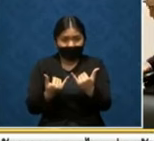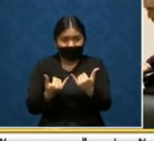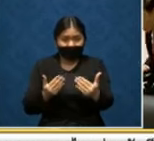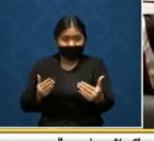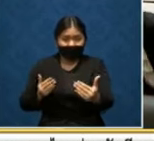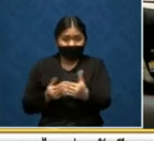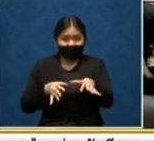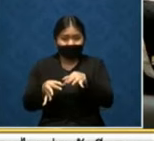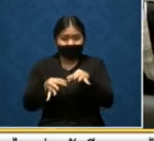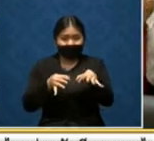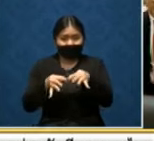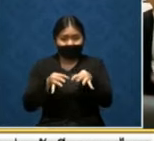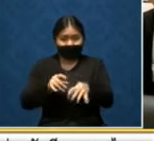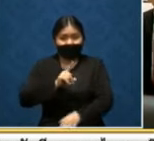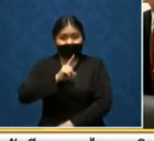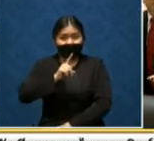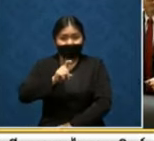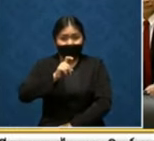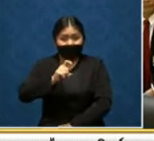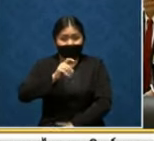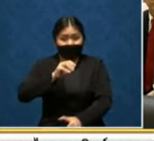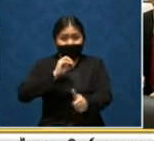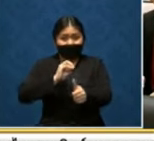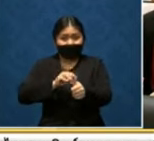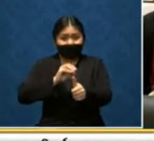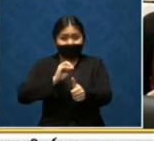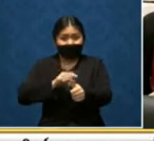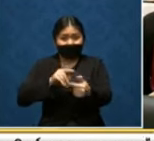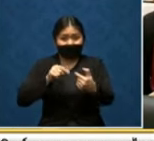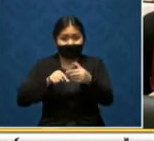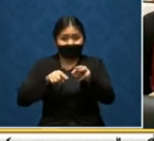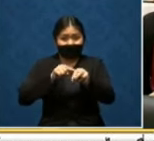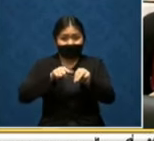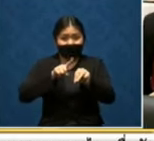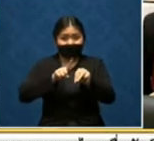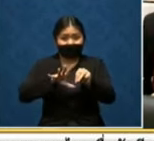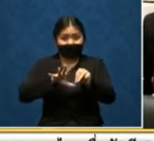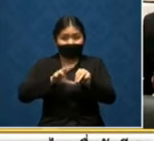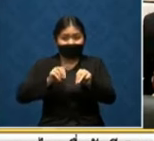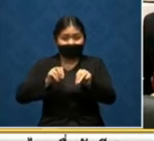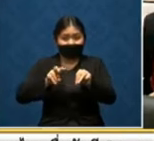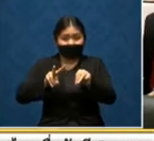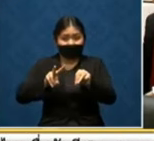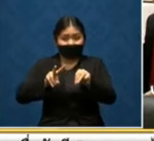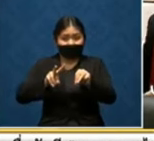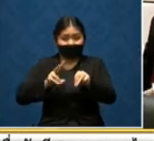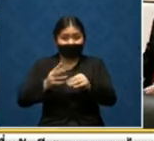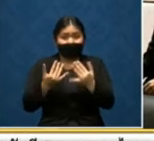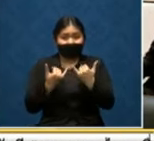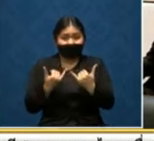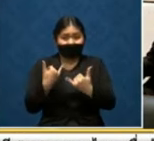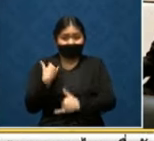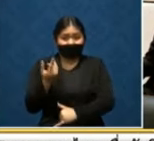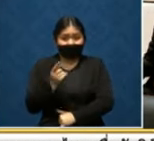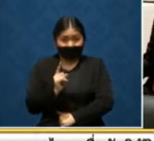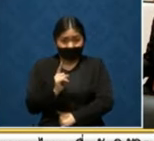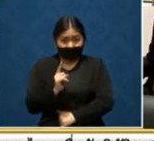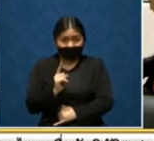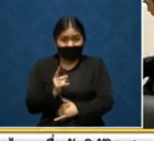อภิปรายสอบถามและเสนอแนะตามมาตรา 152ซึ่งในวันนี้ครับท่านประธาน